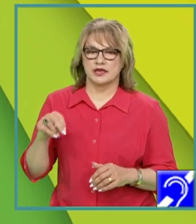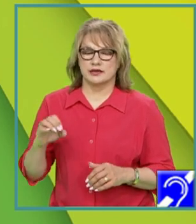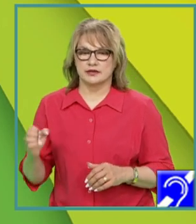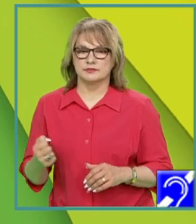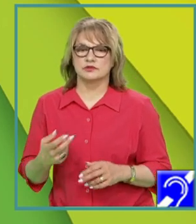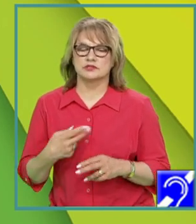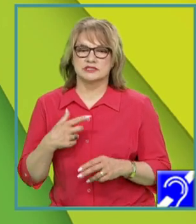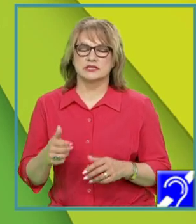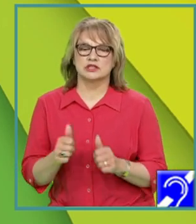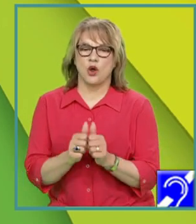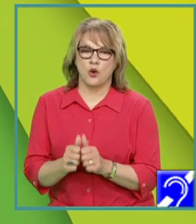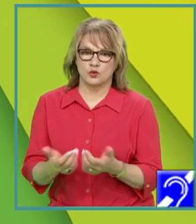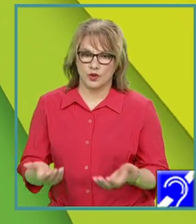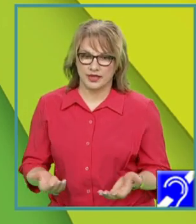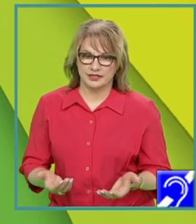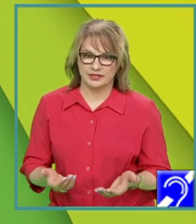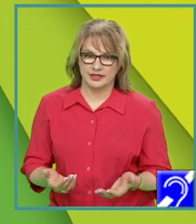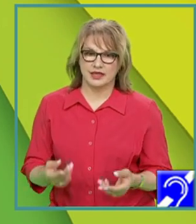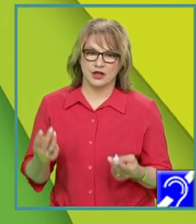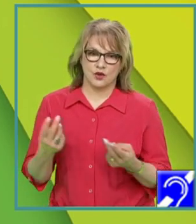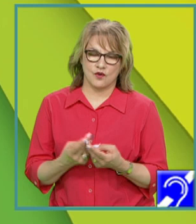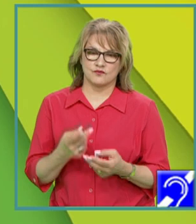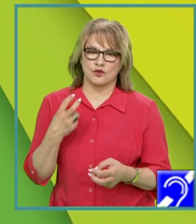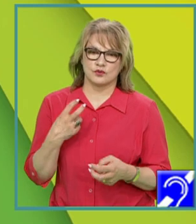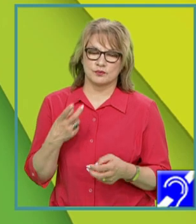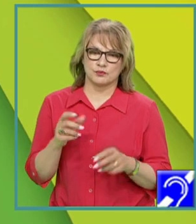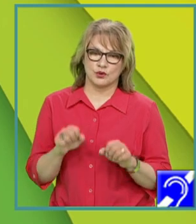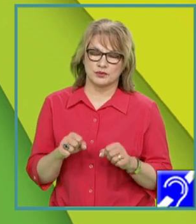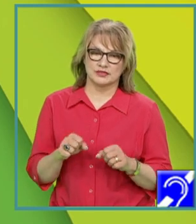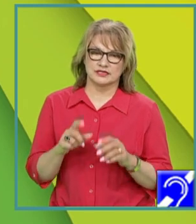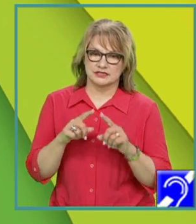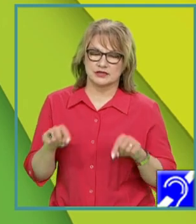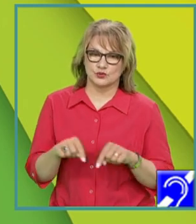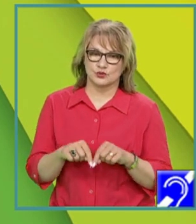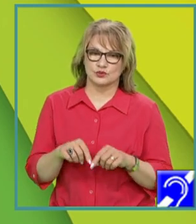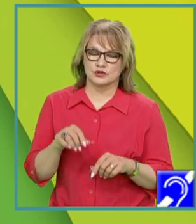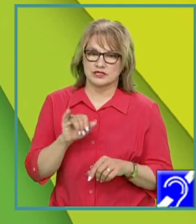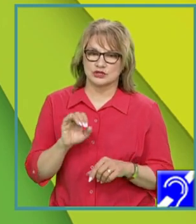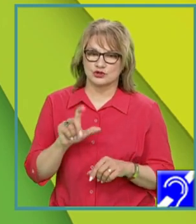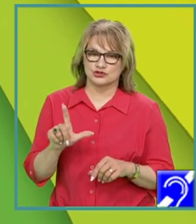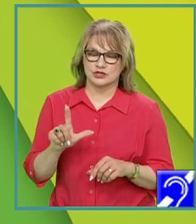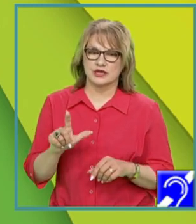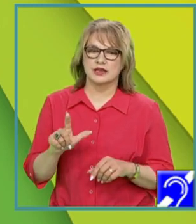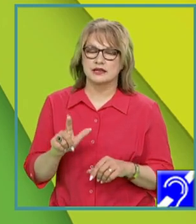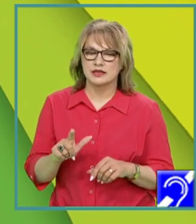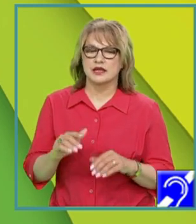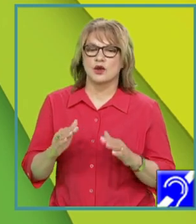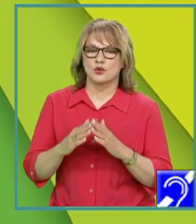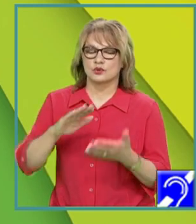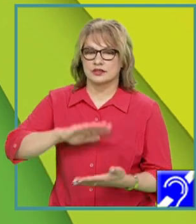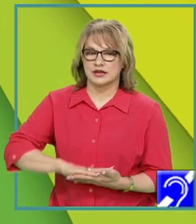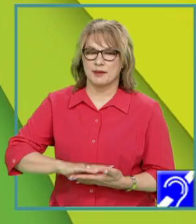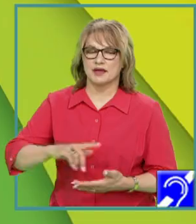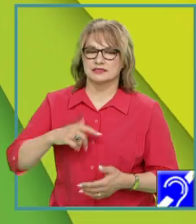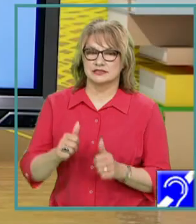sunt congruente conform proprietății triunghiului isoscel unghiurile de la bază sunt